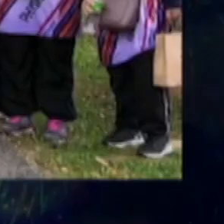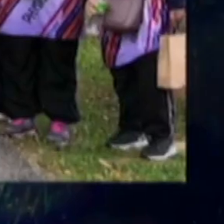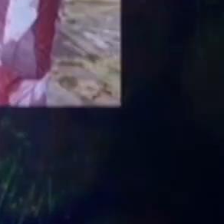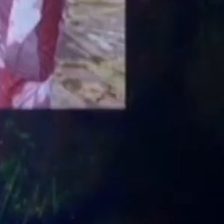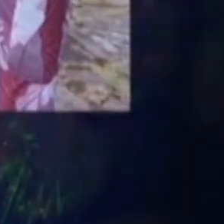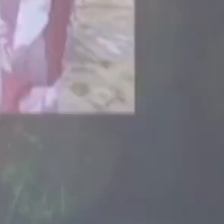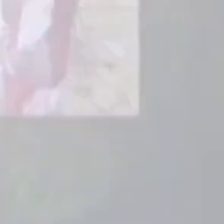hai